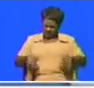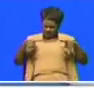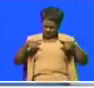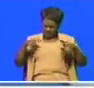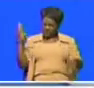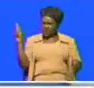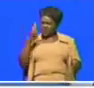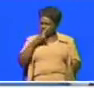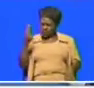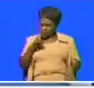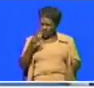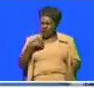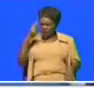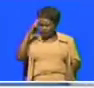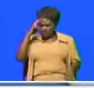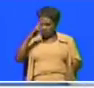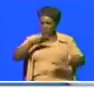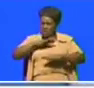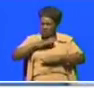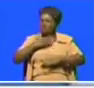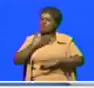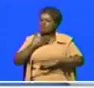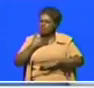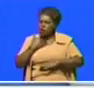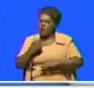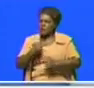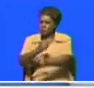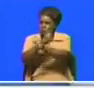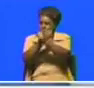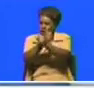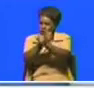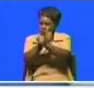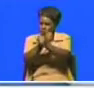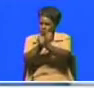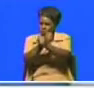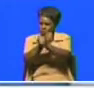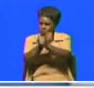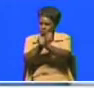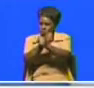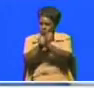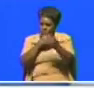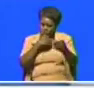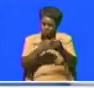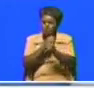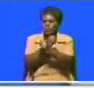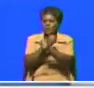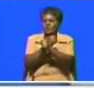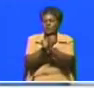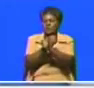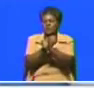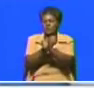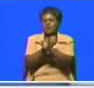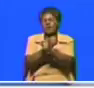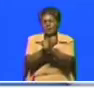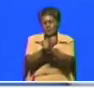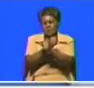yanatishiwa na uwe na sababu za kutaka upewe afisa wa polisi ambaye atafanya inaitwa close protection kwa lugha ya kimombo,